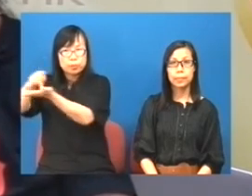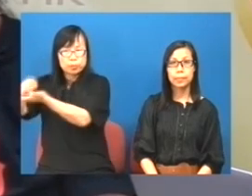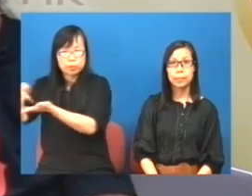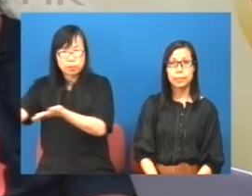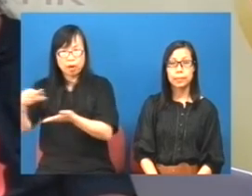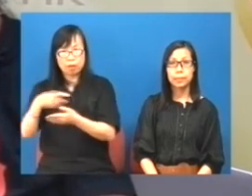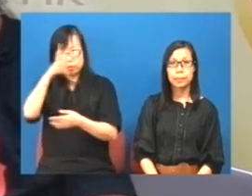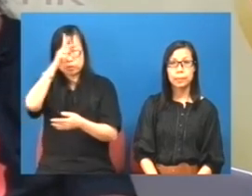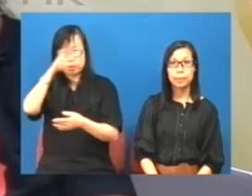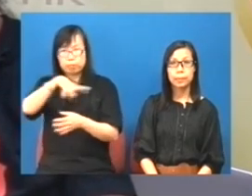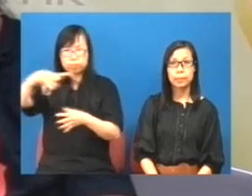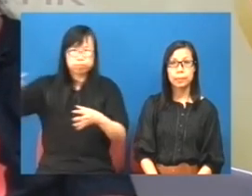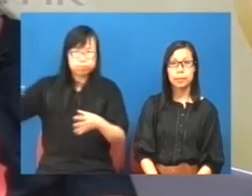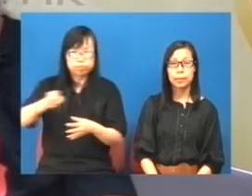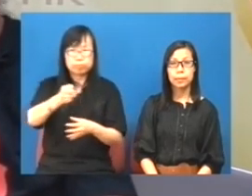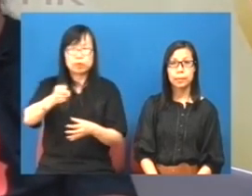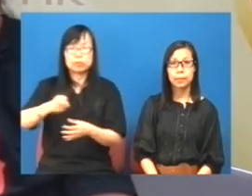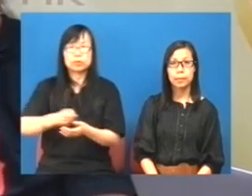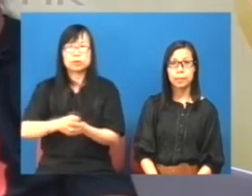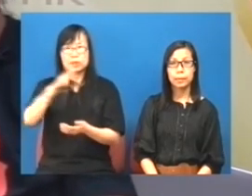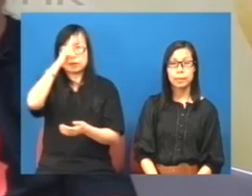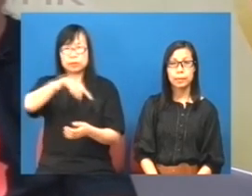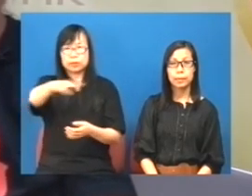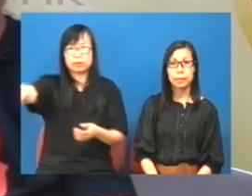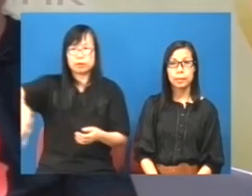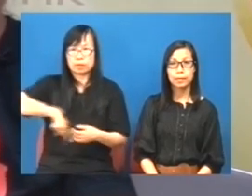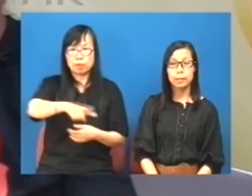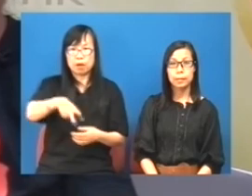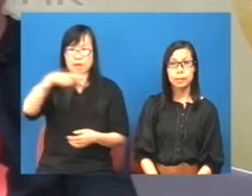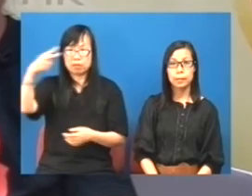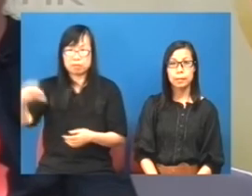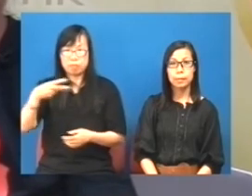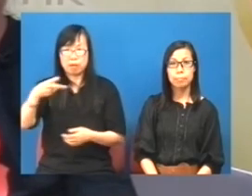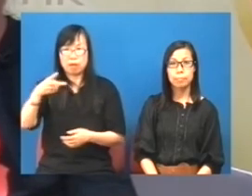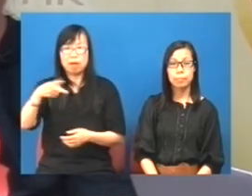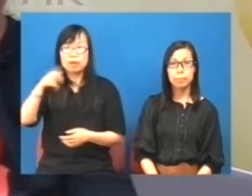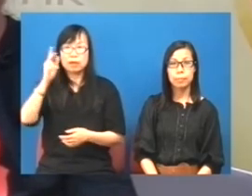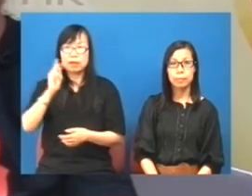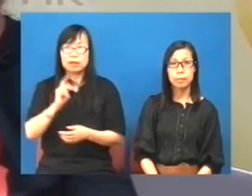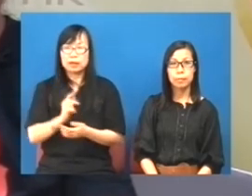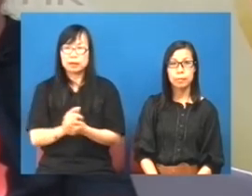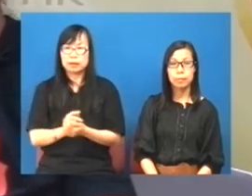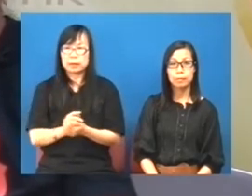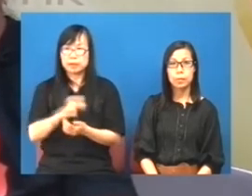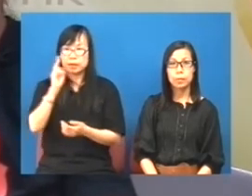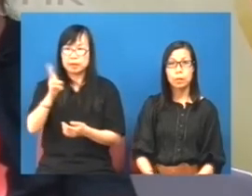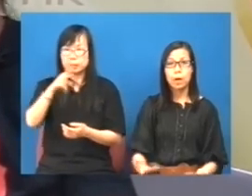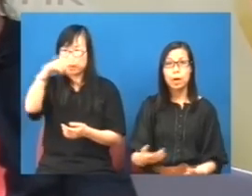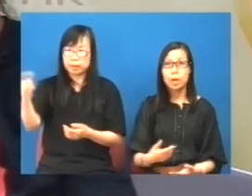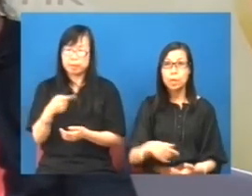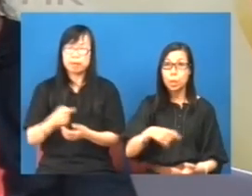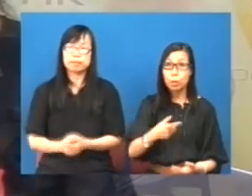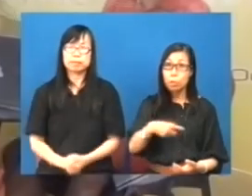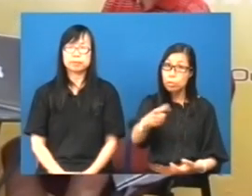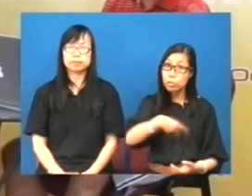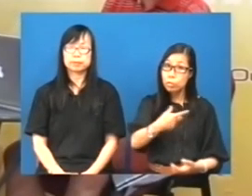的政府場地壟斷或者九成壟斷其實都在說百幾二百萬的大生意即是說只是利潤這些利潤